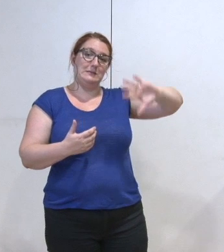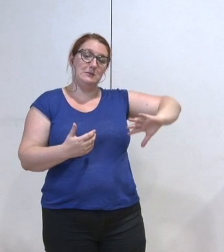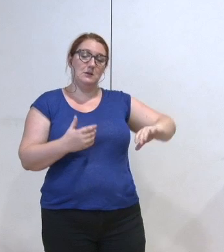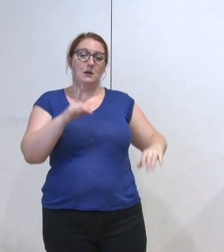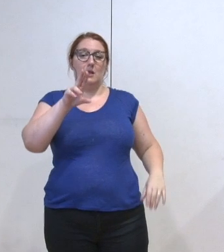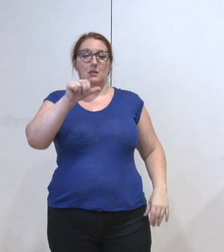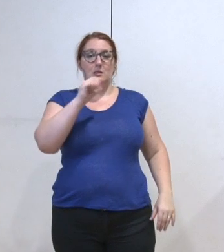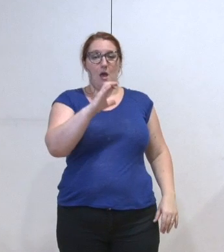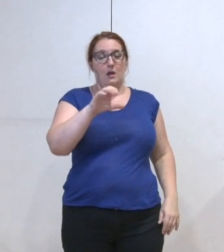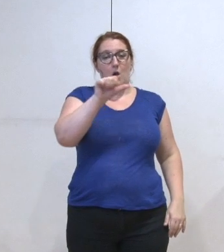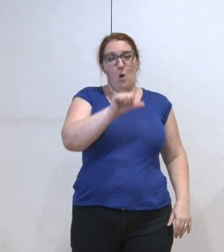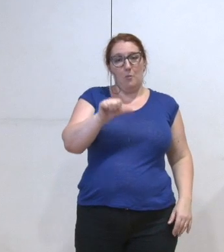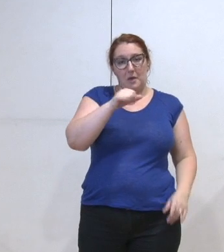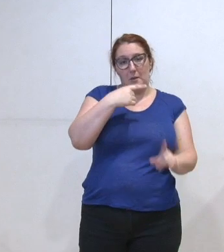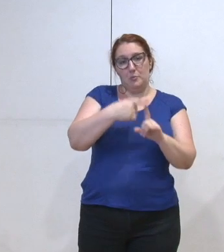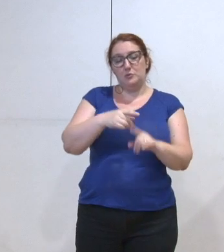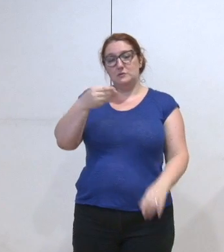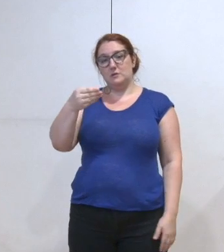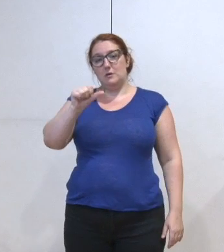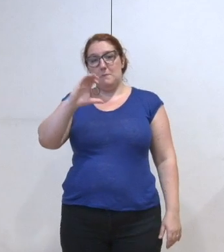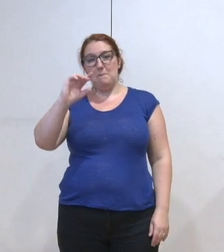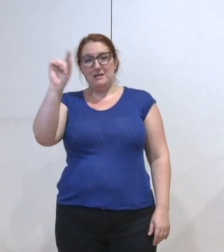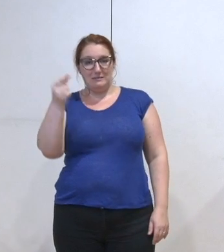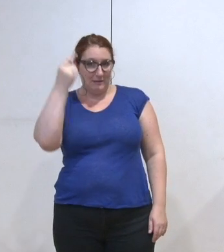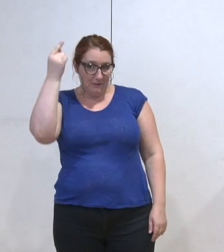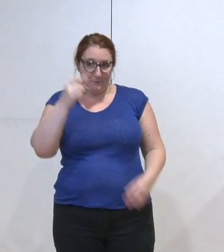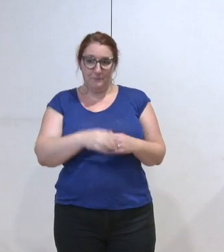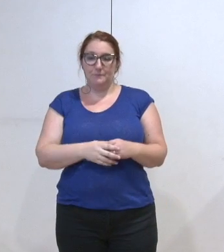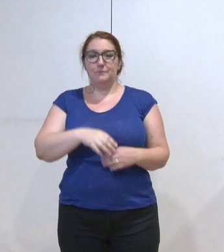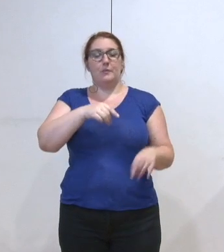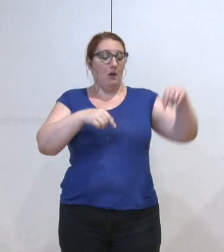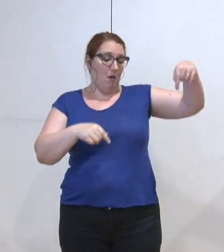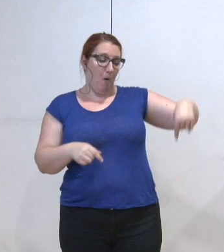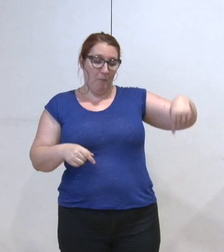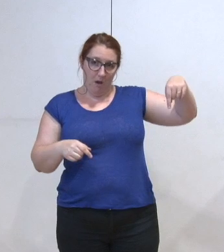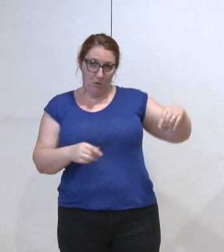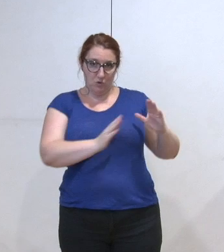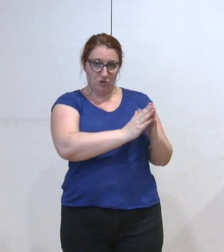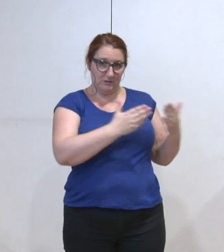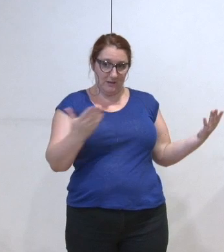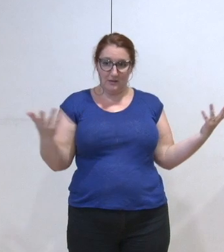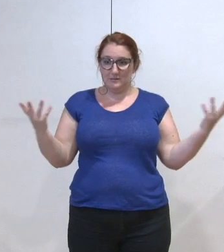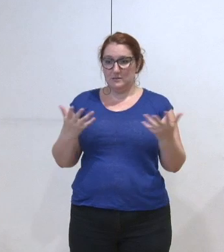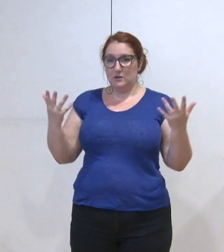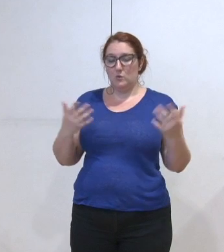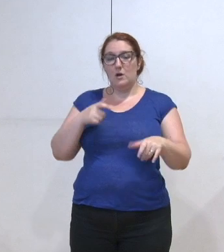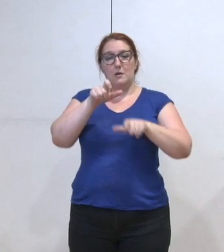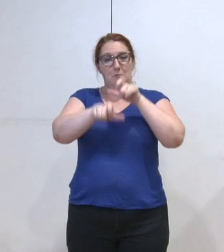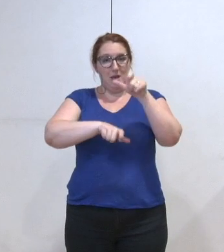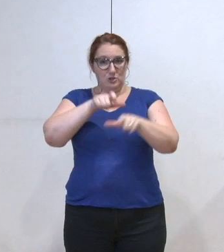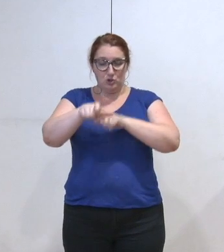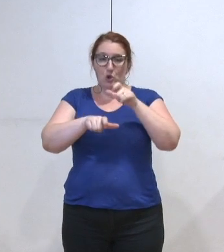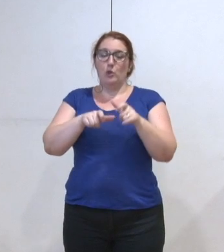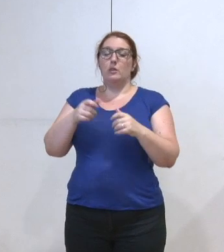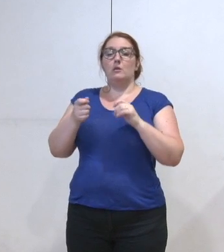quartier jeanmassé la carte en bas à gauche représente la part des personnes couvertes par un allocataire de bas